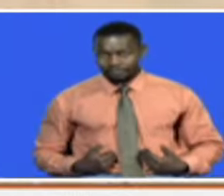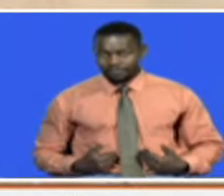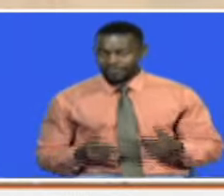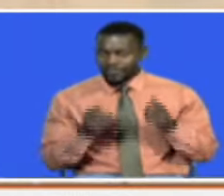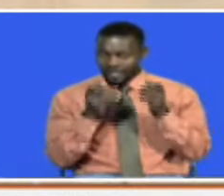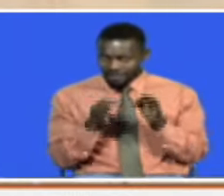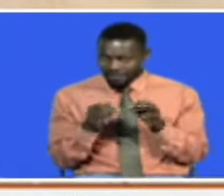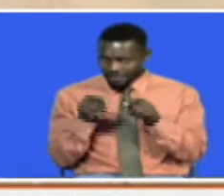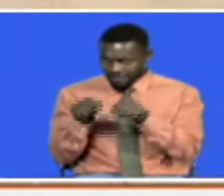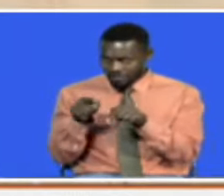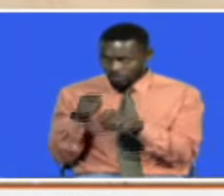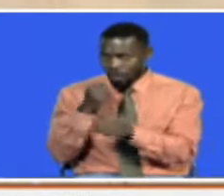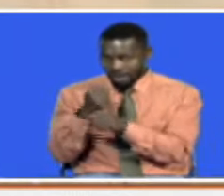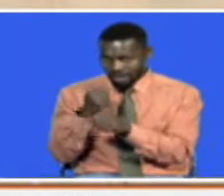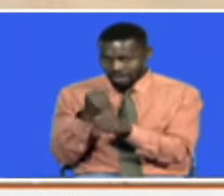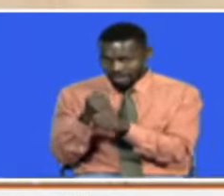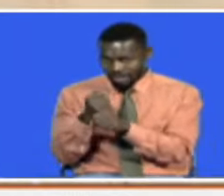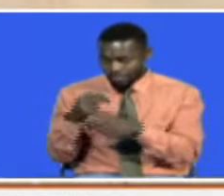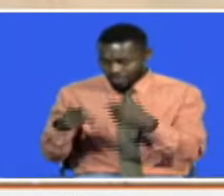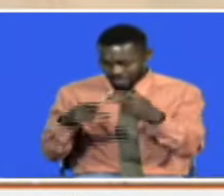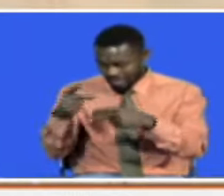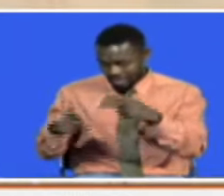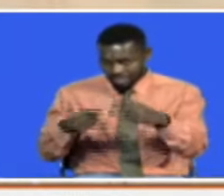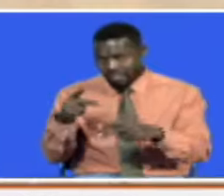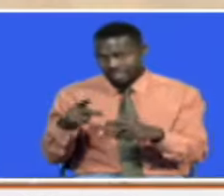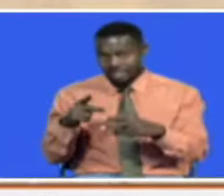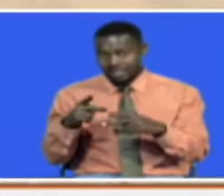in our zeal to work,